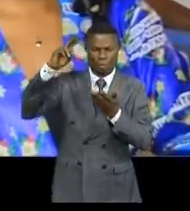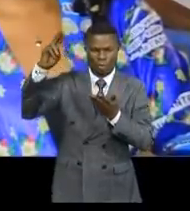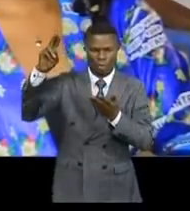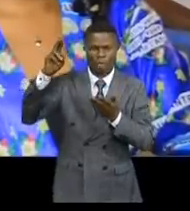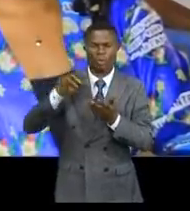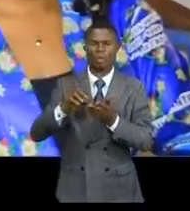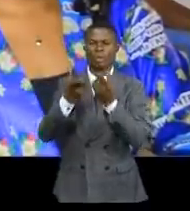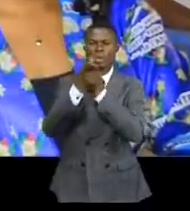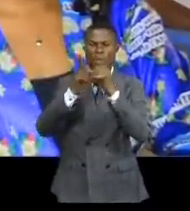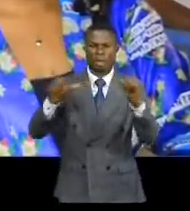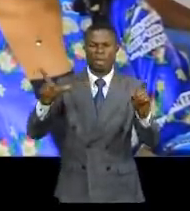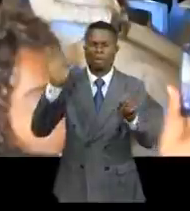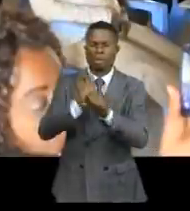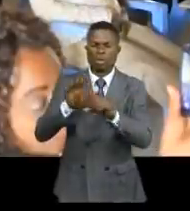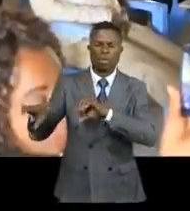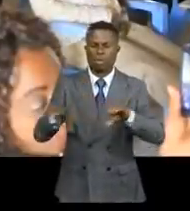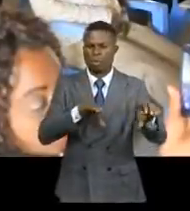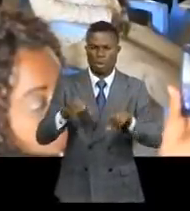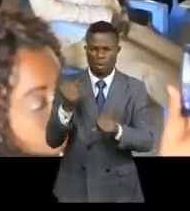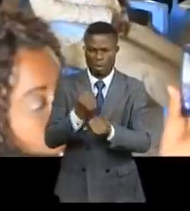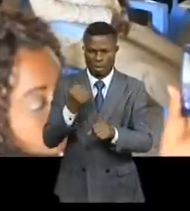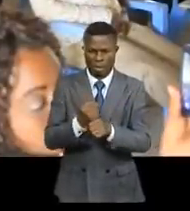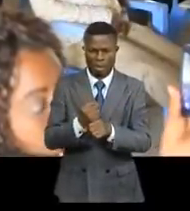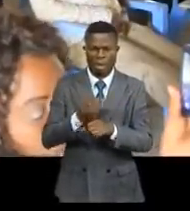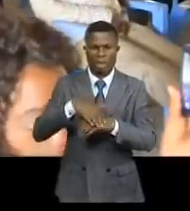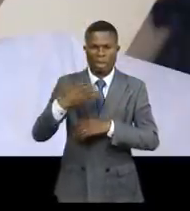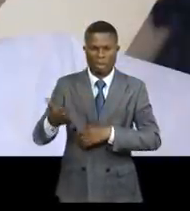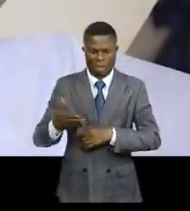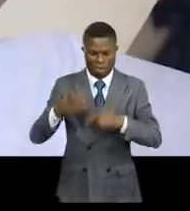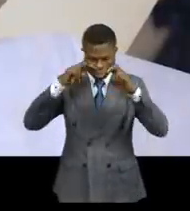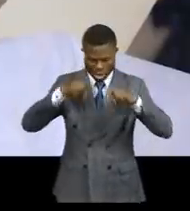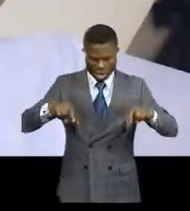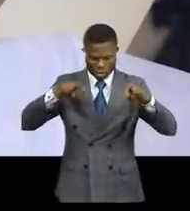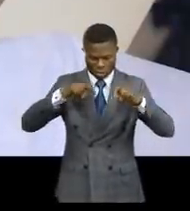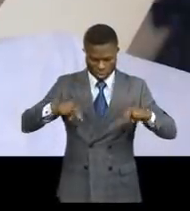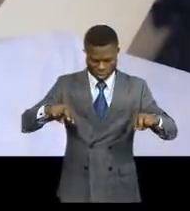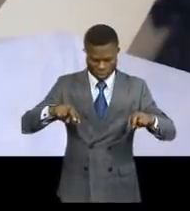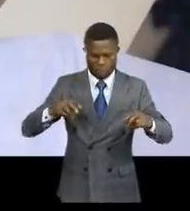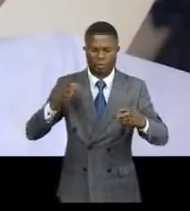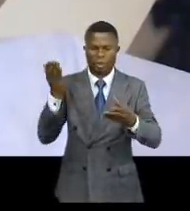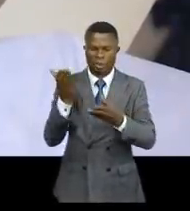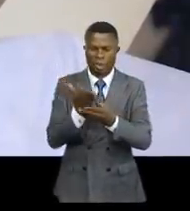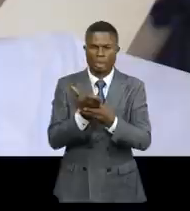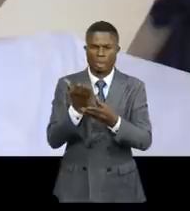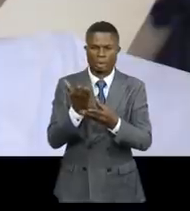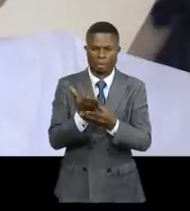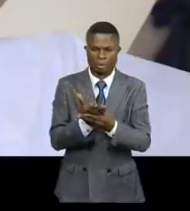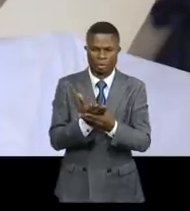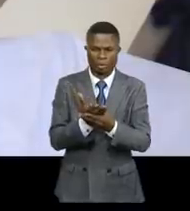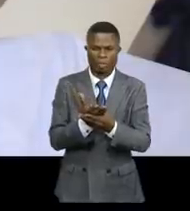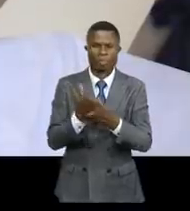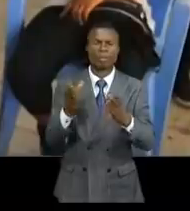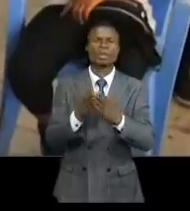titre et fonction, après avoir examiné le dossier avec